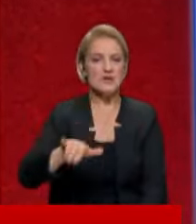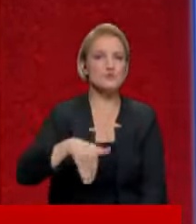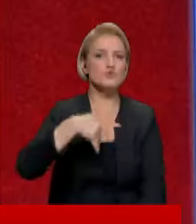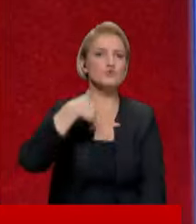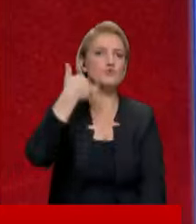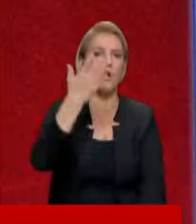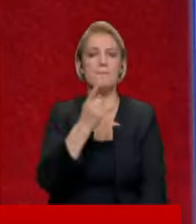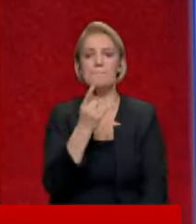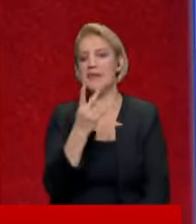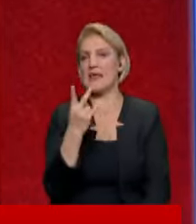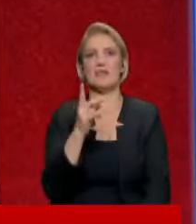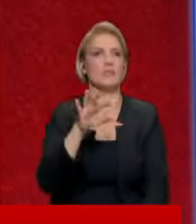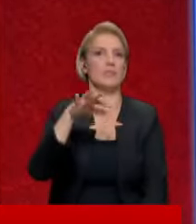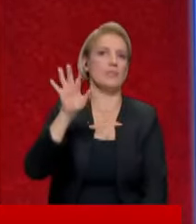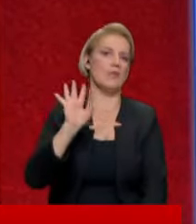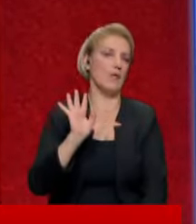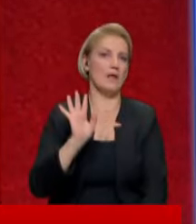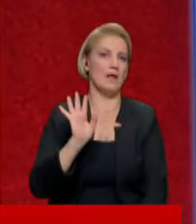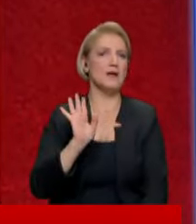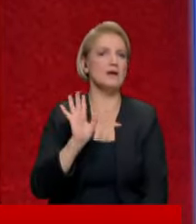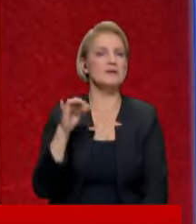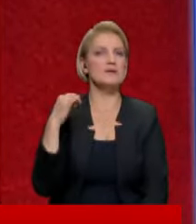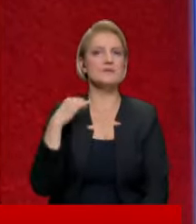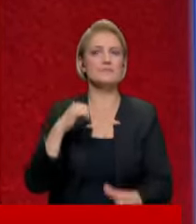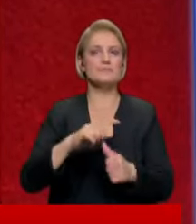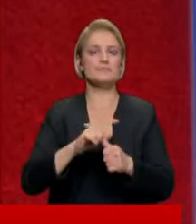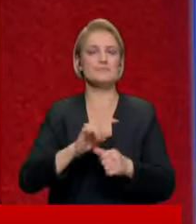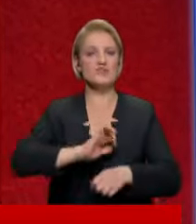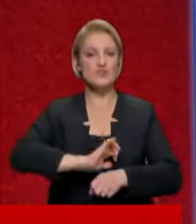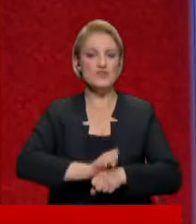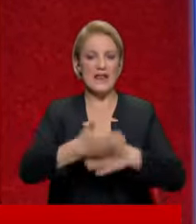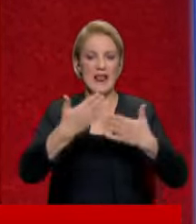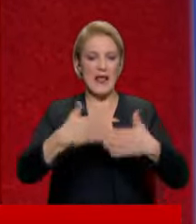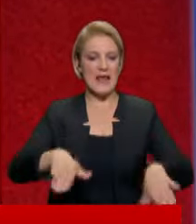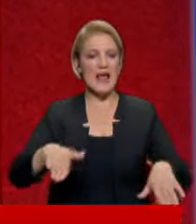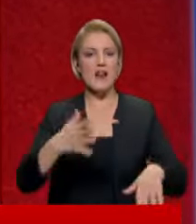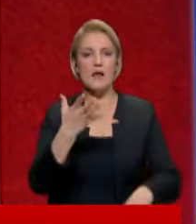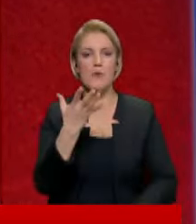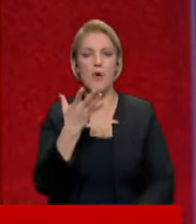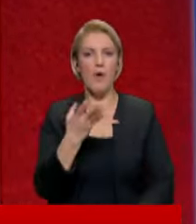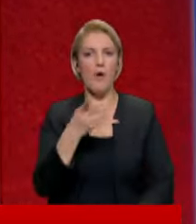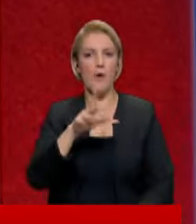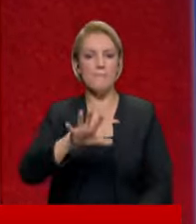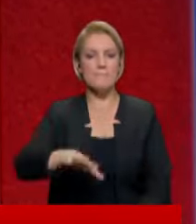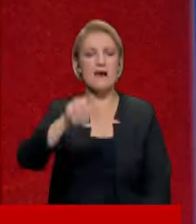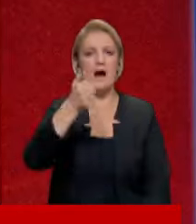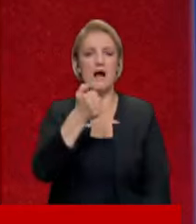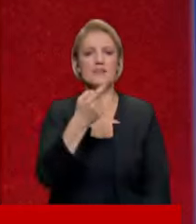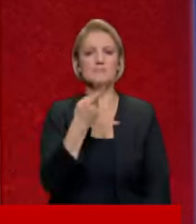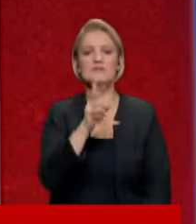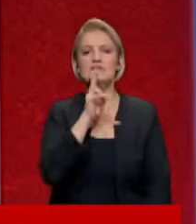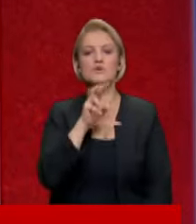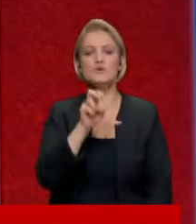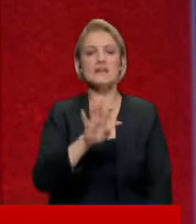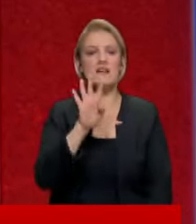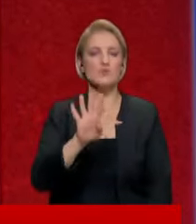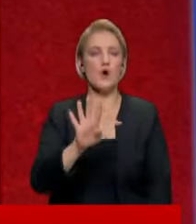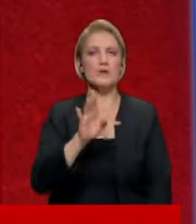o da birkaç tane yine şiddeti önleme ile ilgili merkezler 6284